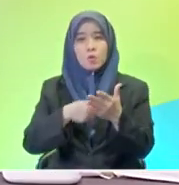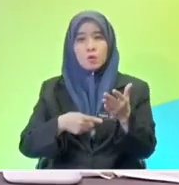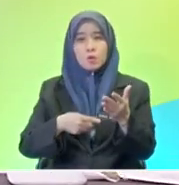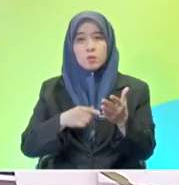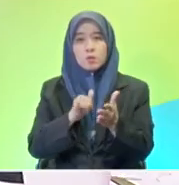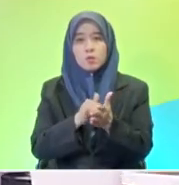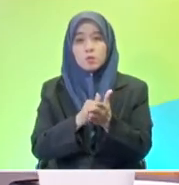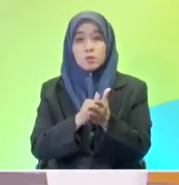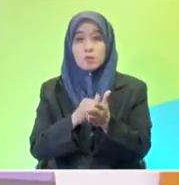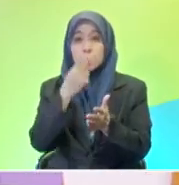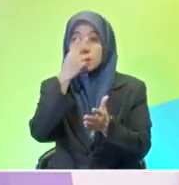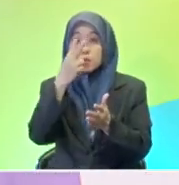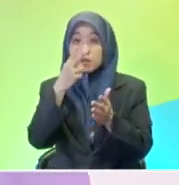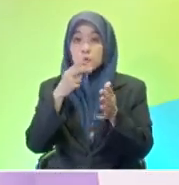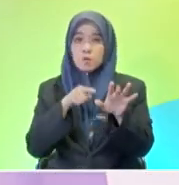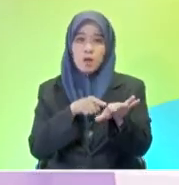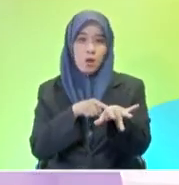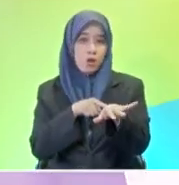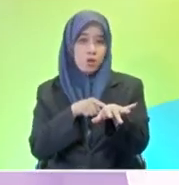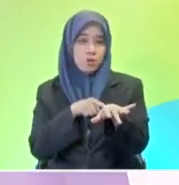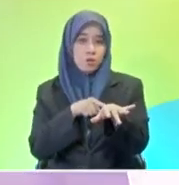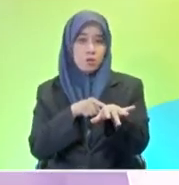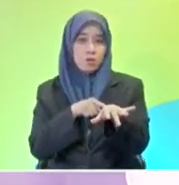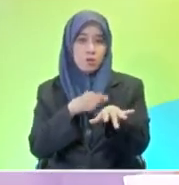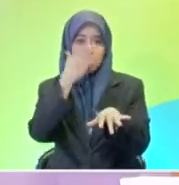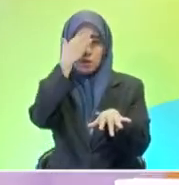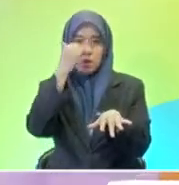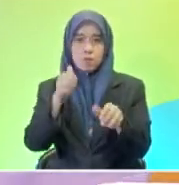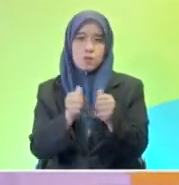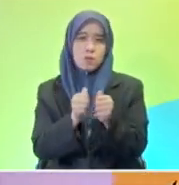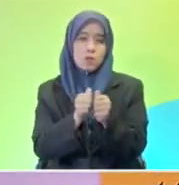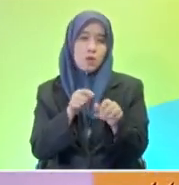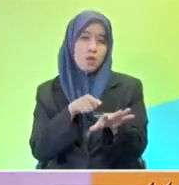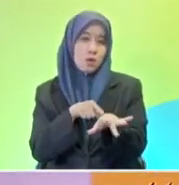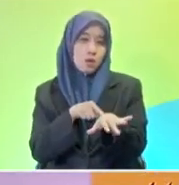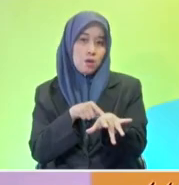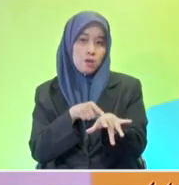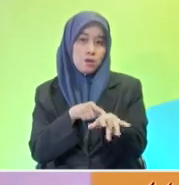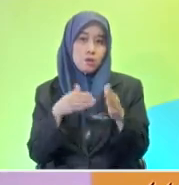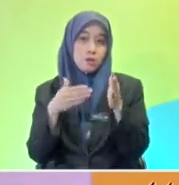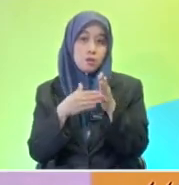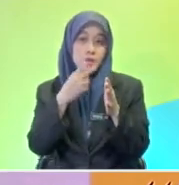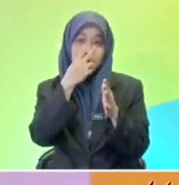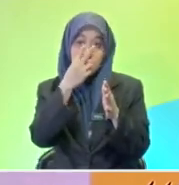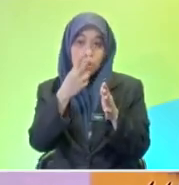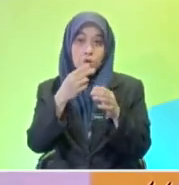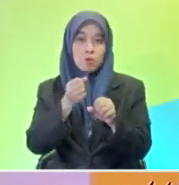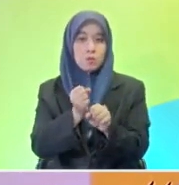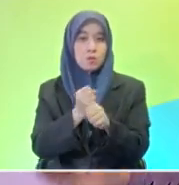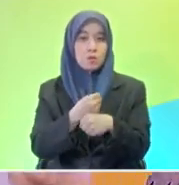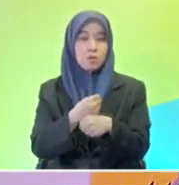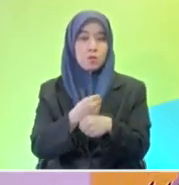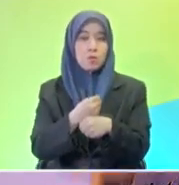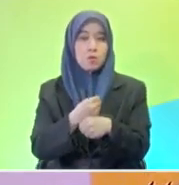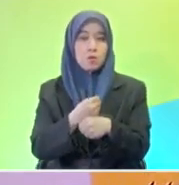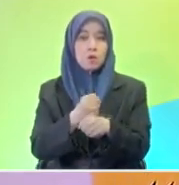Cikgu tengok daun Kenapa pula dengan daun tu abang Kris tak saya Tengah tengok bentuk dia Cikgu bentuk apa tu